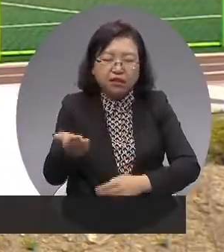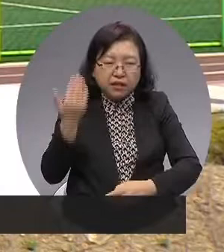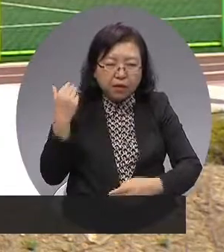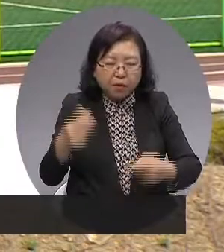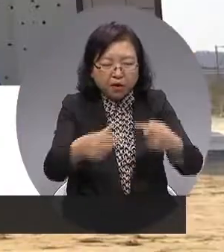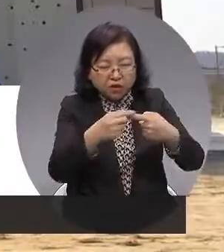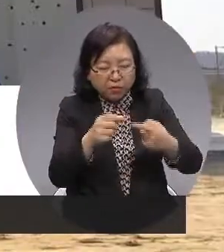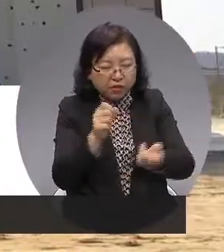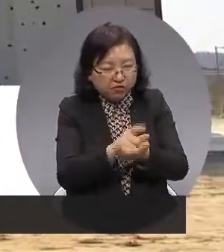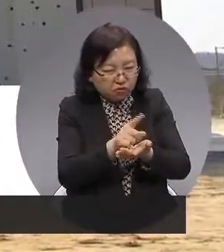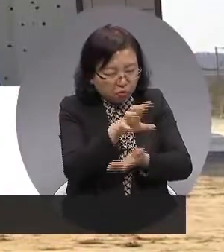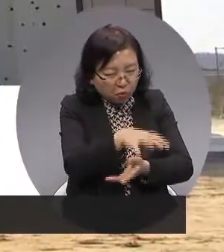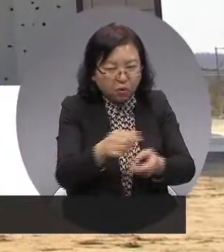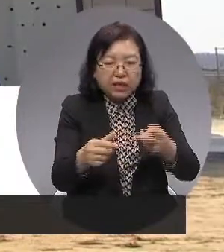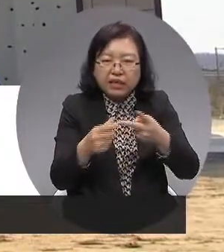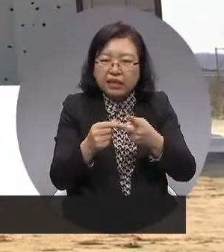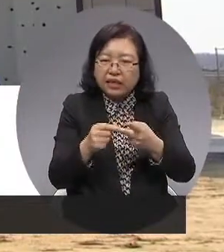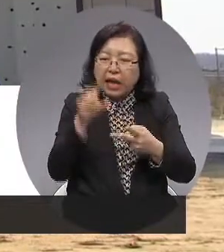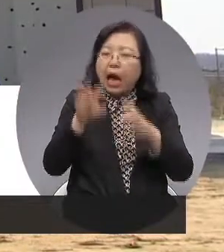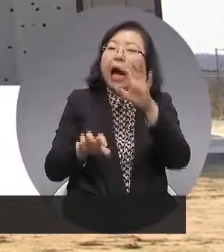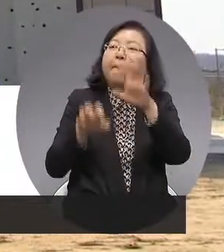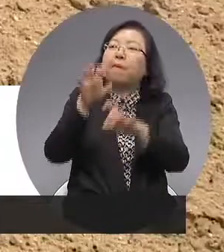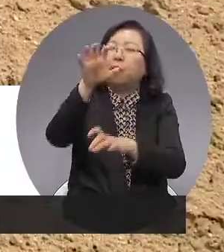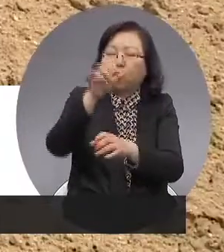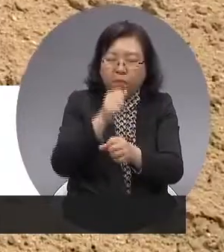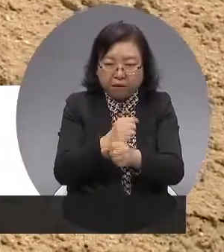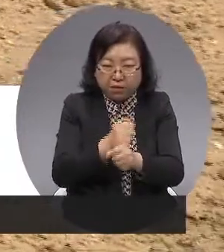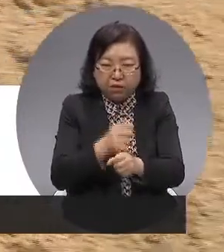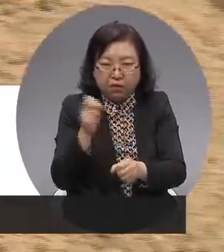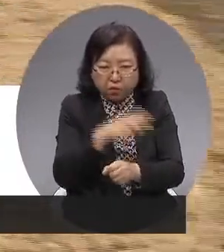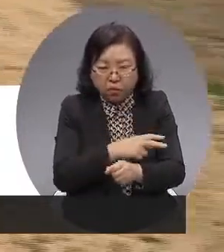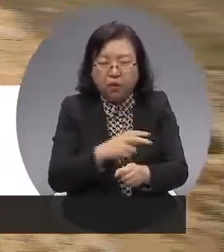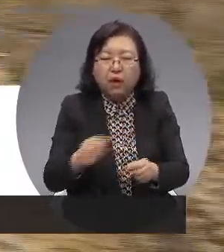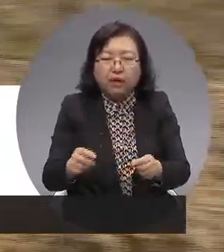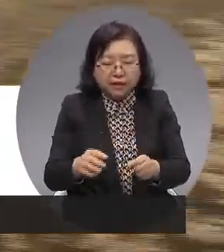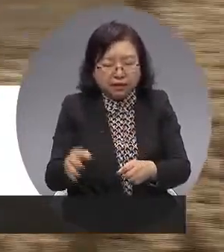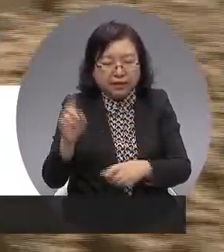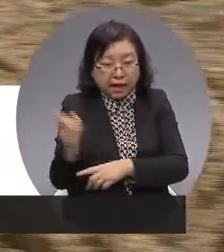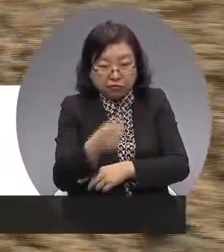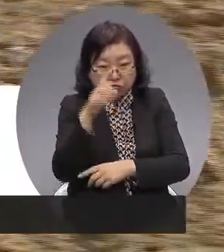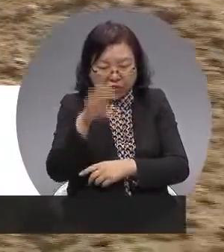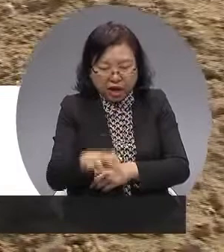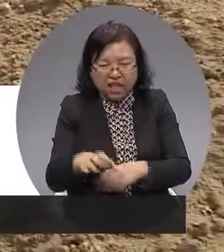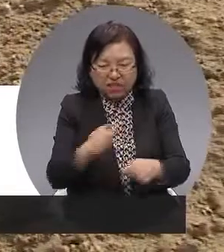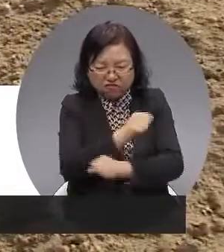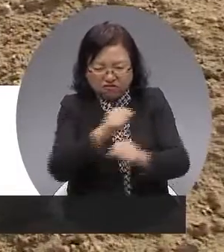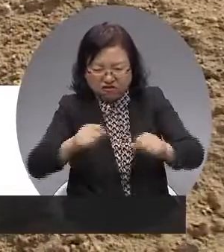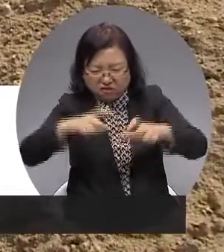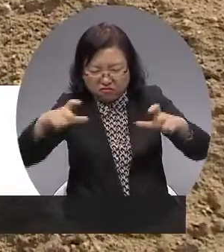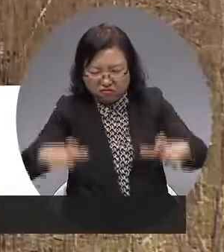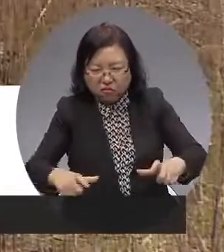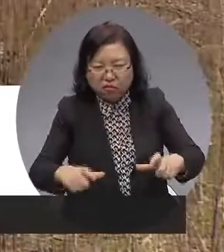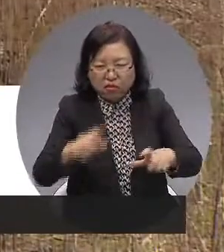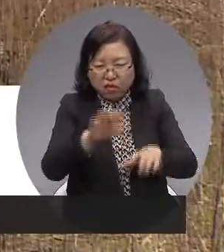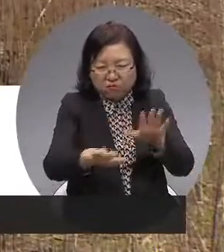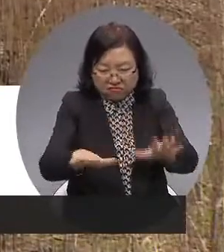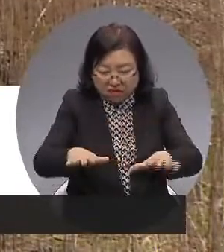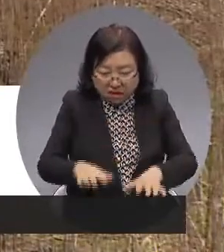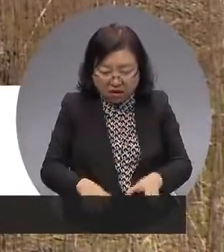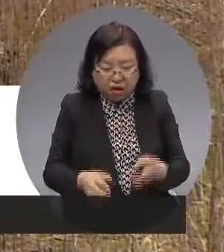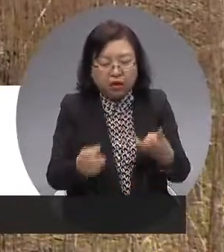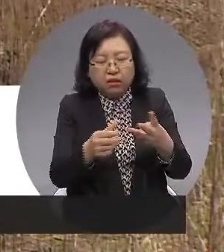축구장 준공과 2단계 인공암벽장 착공에 이어 4개 면이 모인 9만 3천 제곱미터 대규모 야구장을